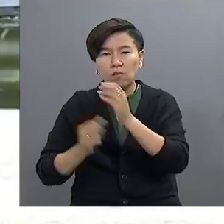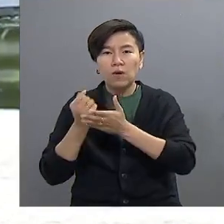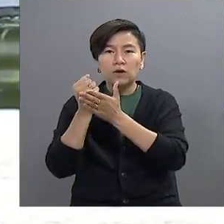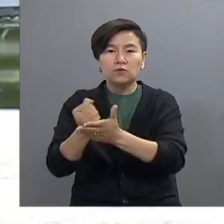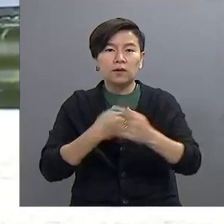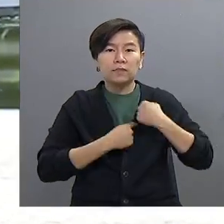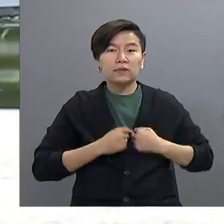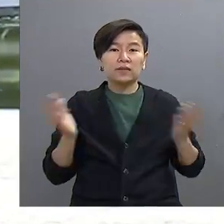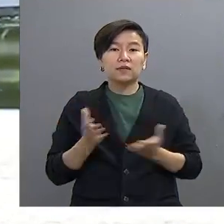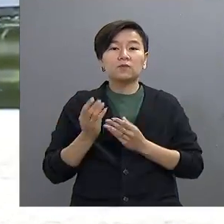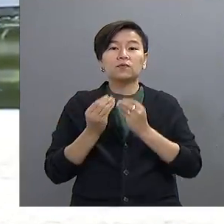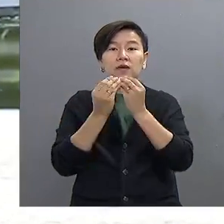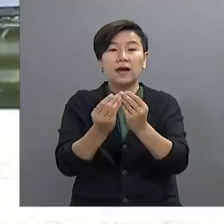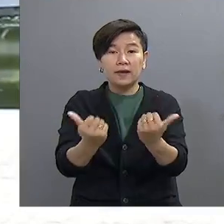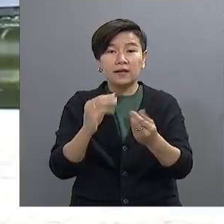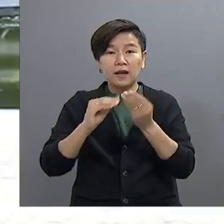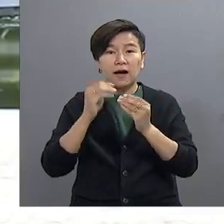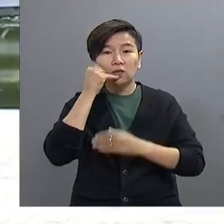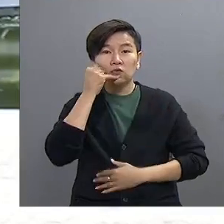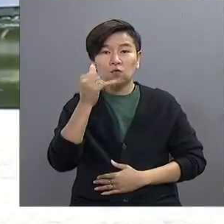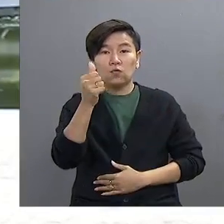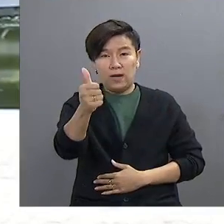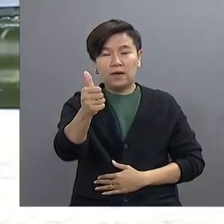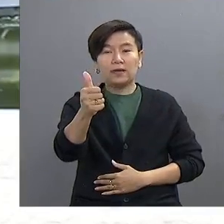ค่ะหมายเลขโทรศัพท์ของเรายังเหมือนเดิมนะคะ